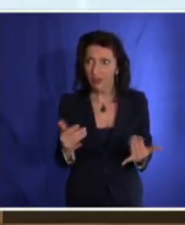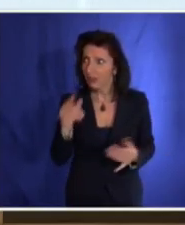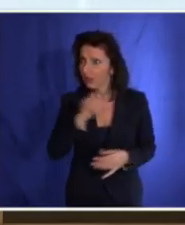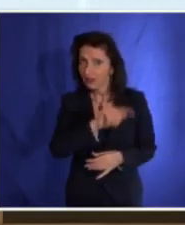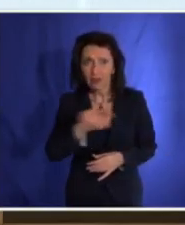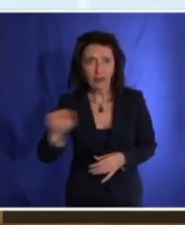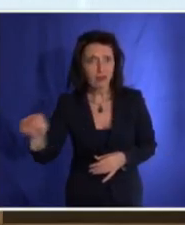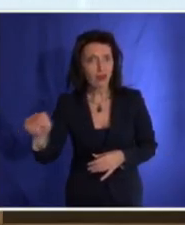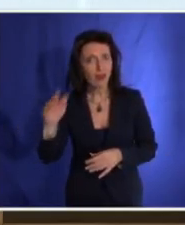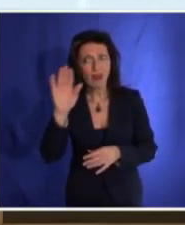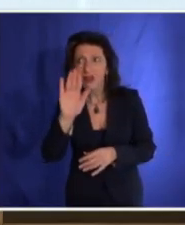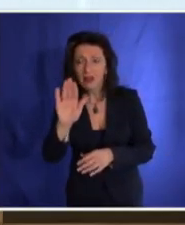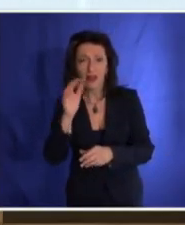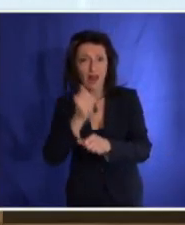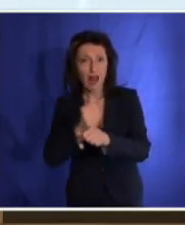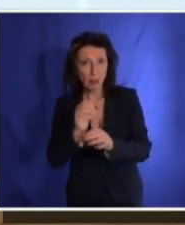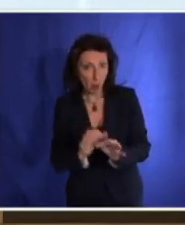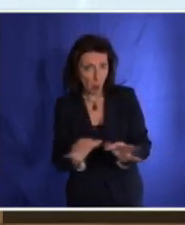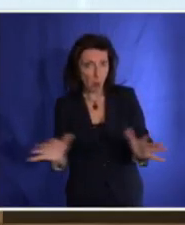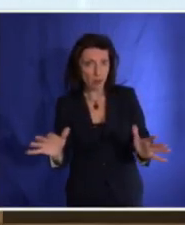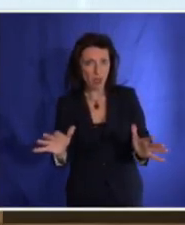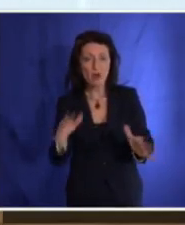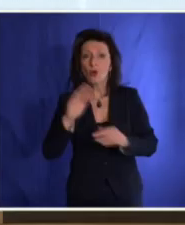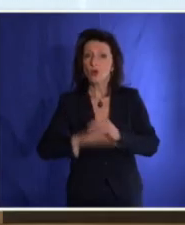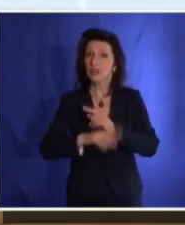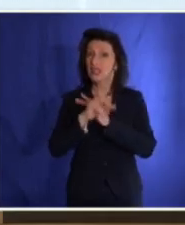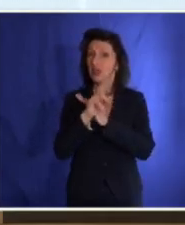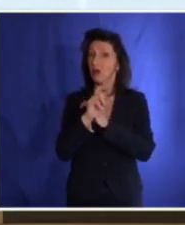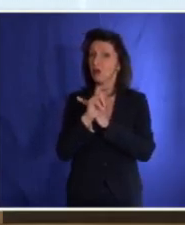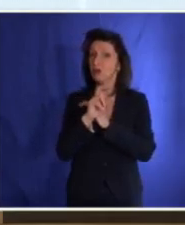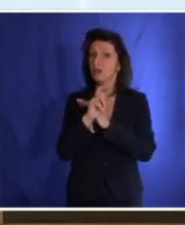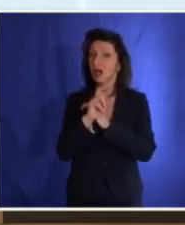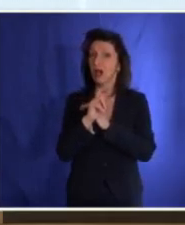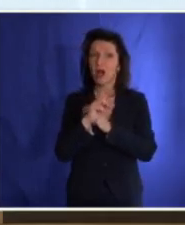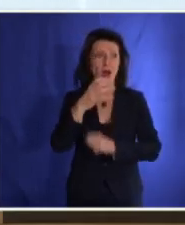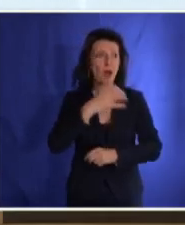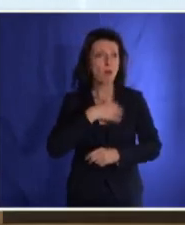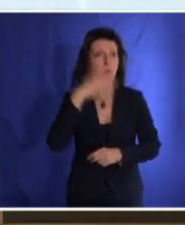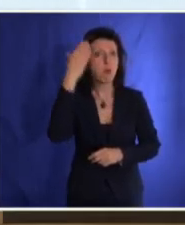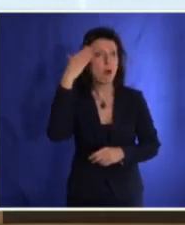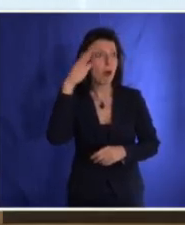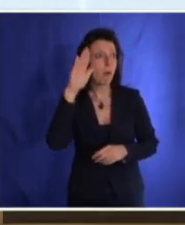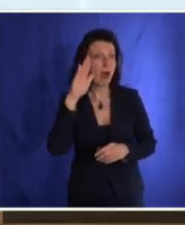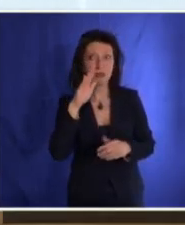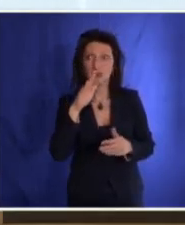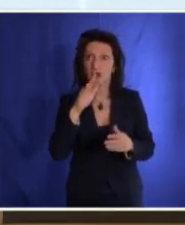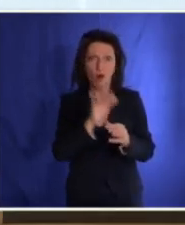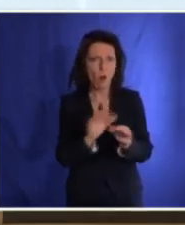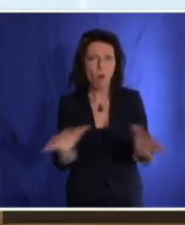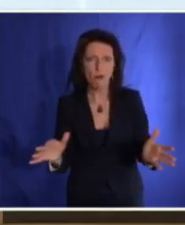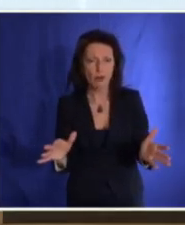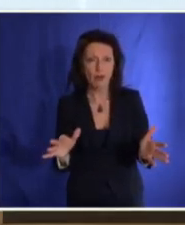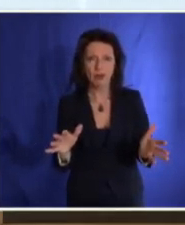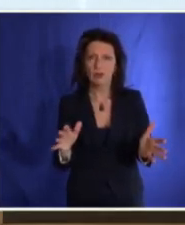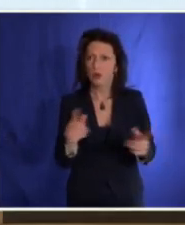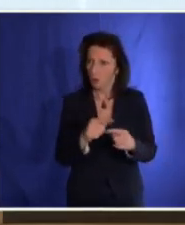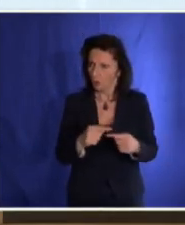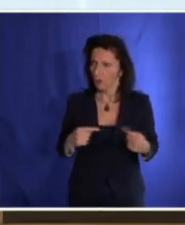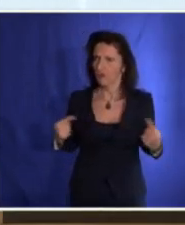wäre Niederösterreich ohne unseren gestandenen Bürgermeisterinnen und Bürgermeister? Was wären